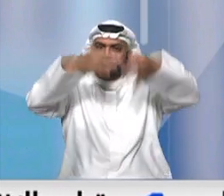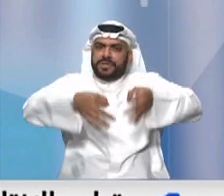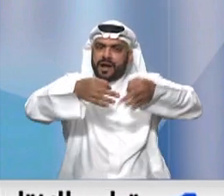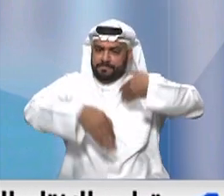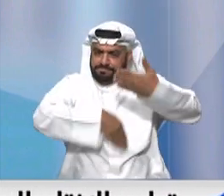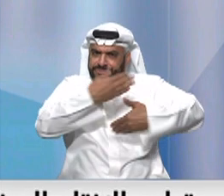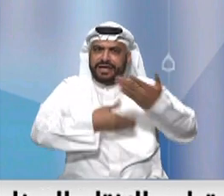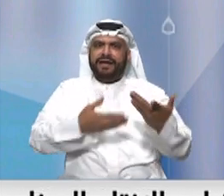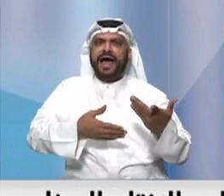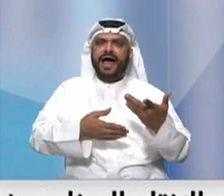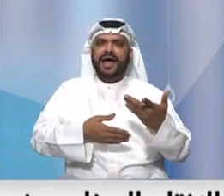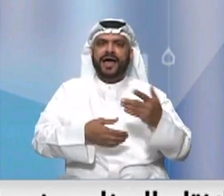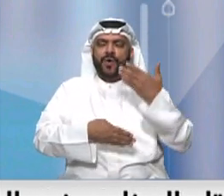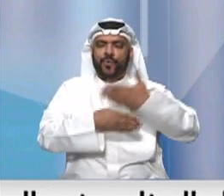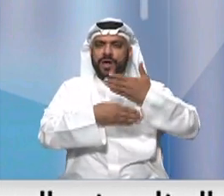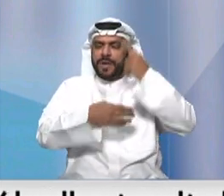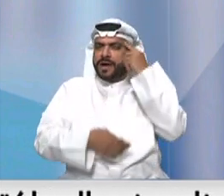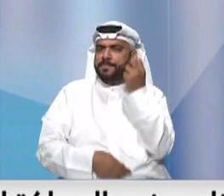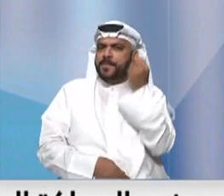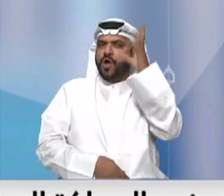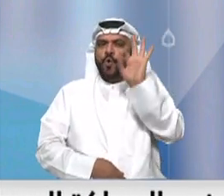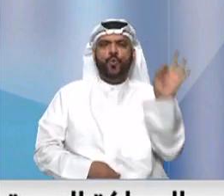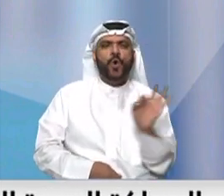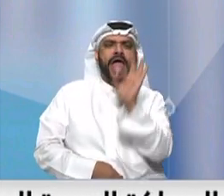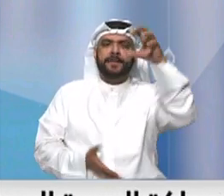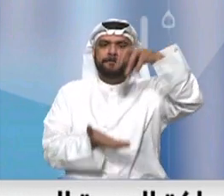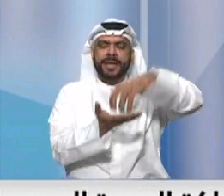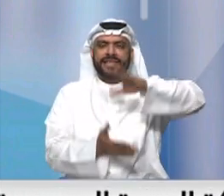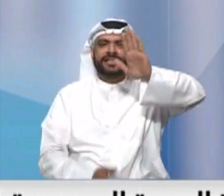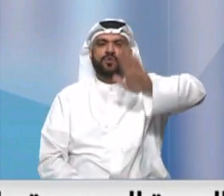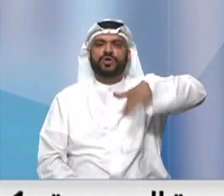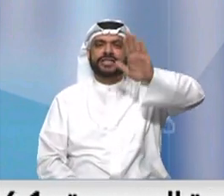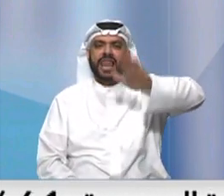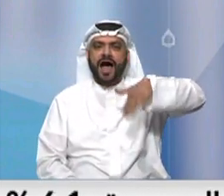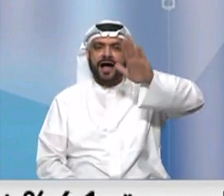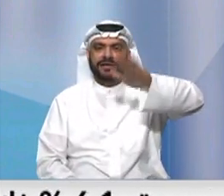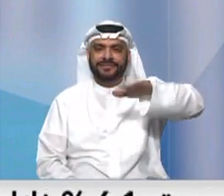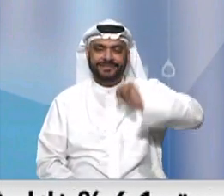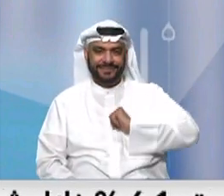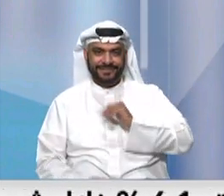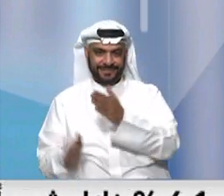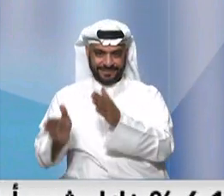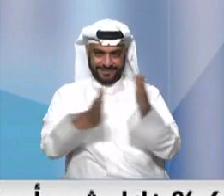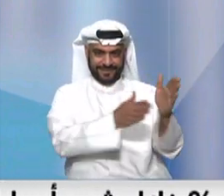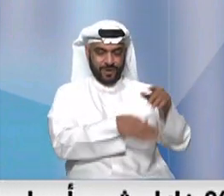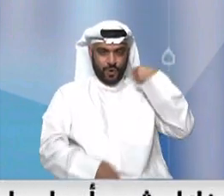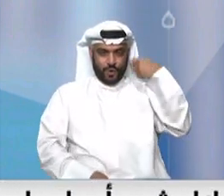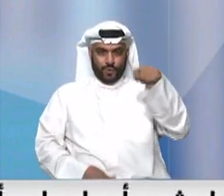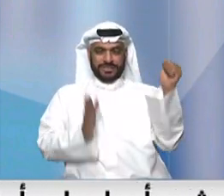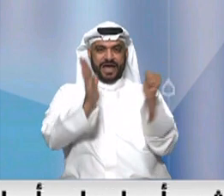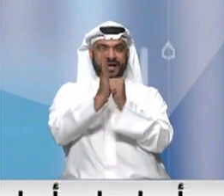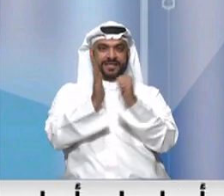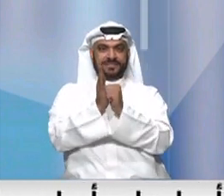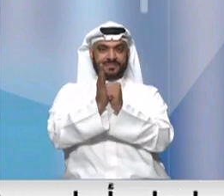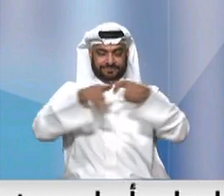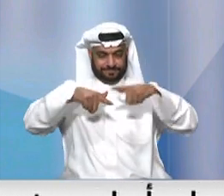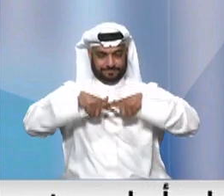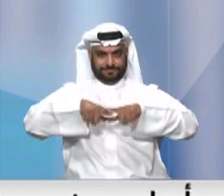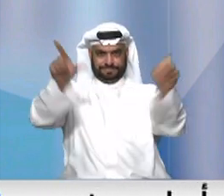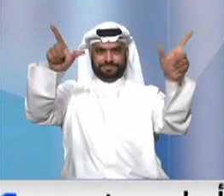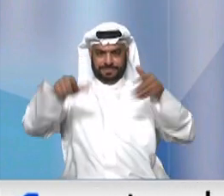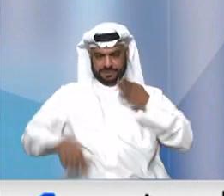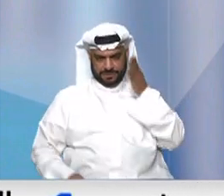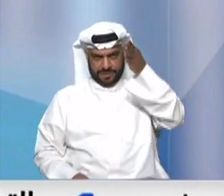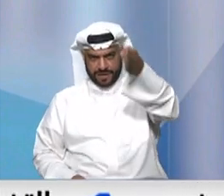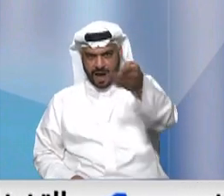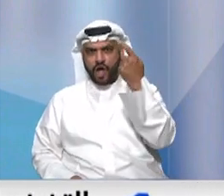ببعض مشاريع الخدمات العامه في مدينه المطلاع السكنيه واضافت المؤسسه في بيان لها اليوم انها باشرت